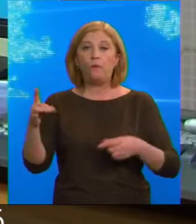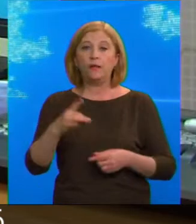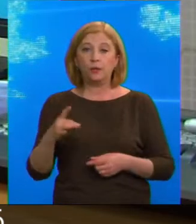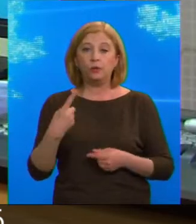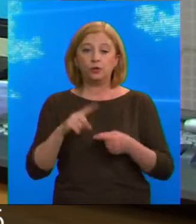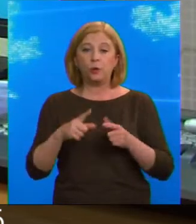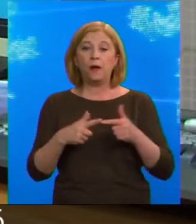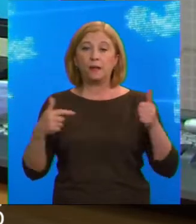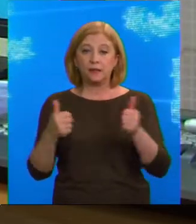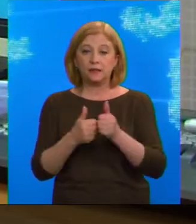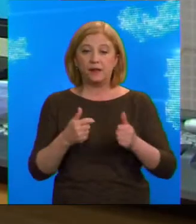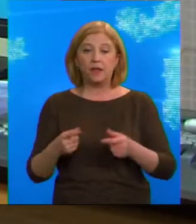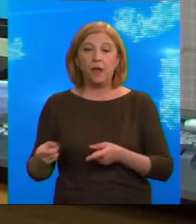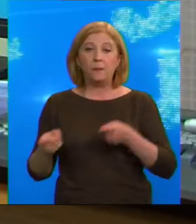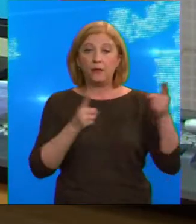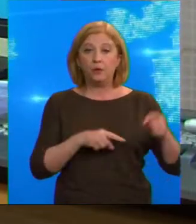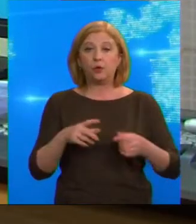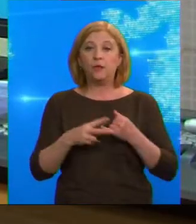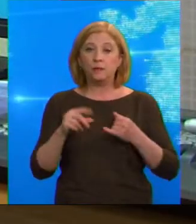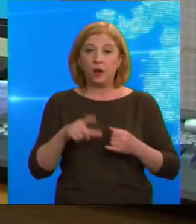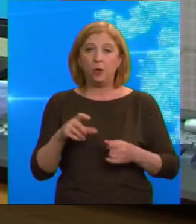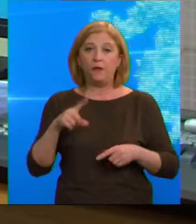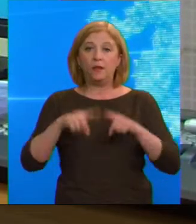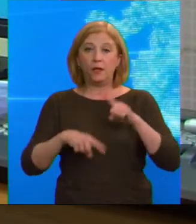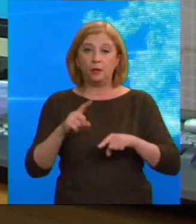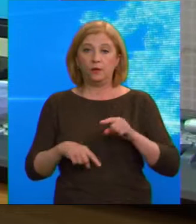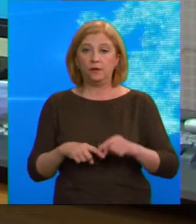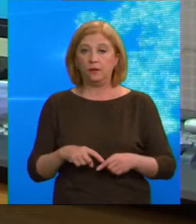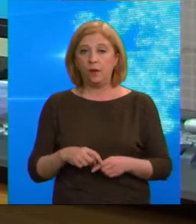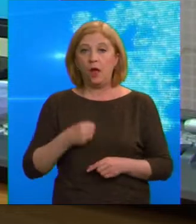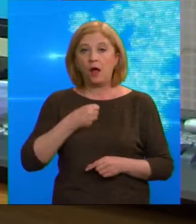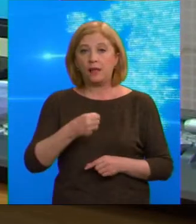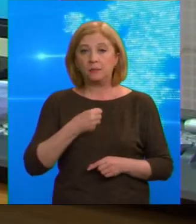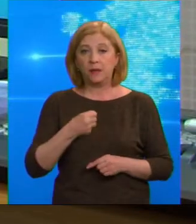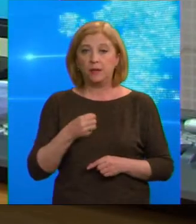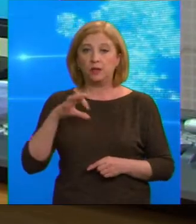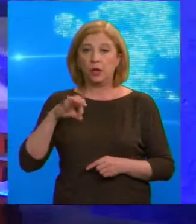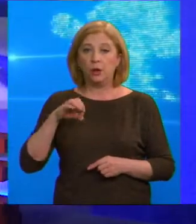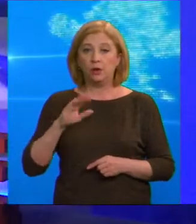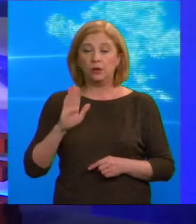чтобы организовать перевозку земляков на родину. Егор Хвисюк, Дмитрий Абрахин, ОТВ.